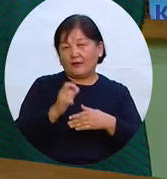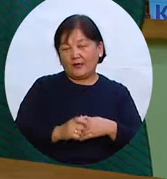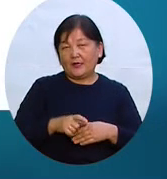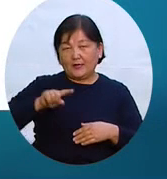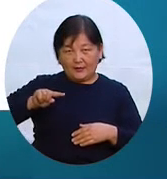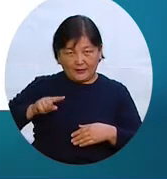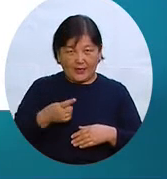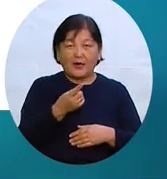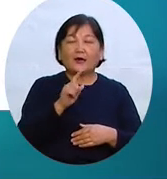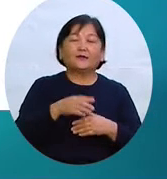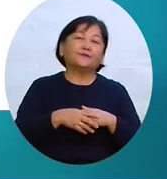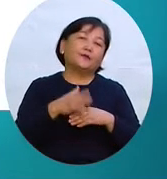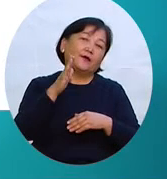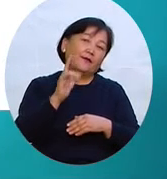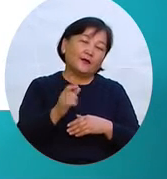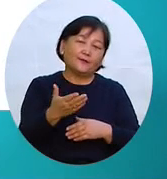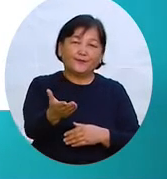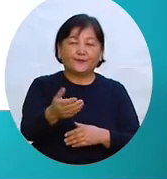ээ?